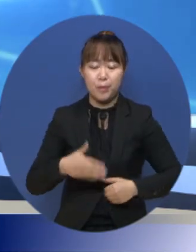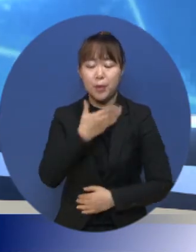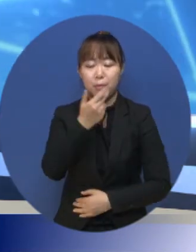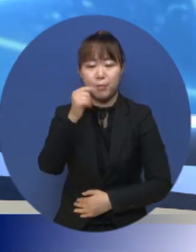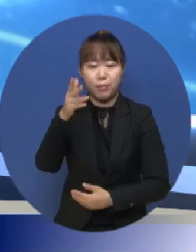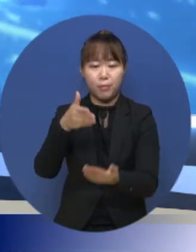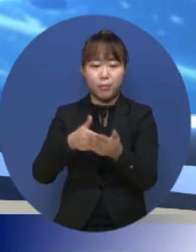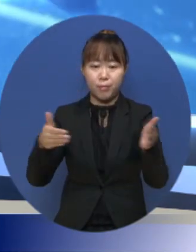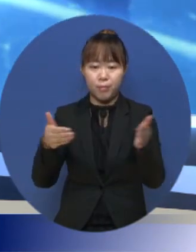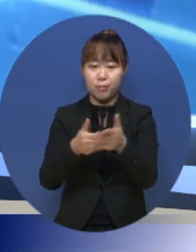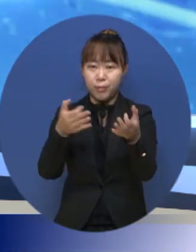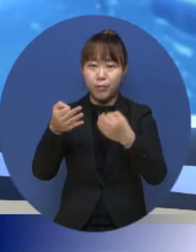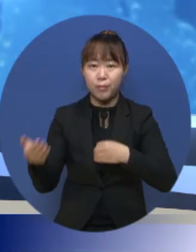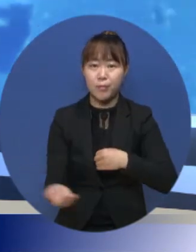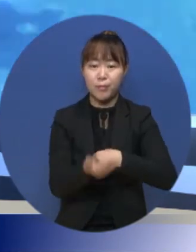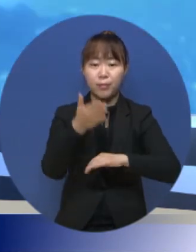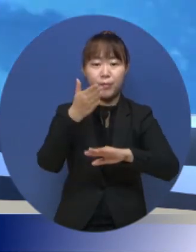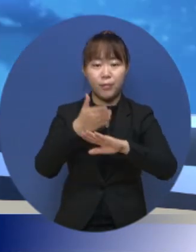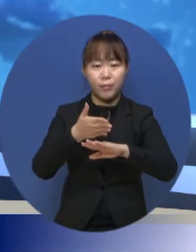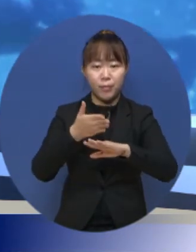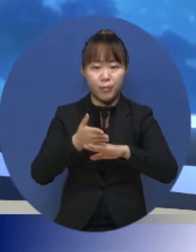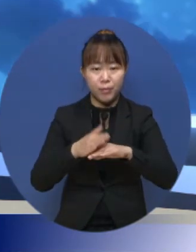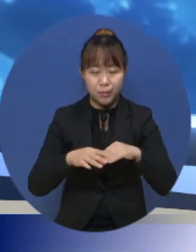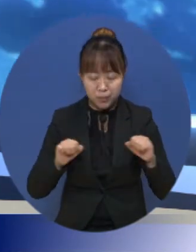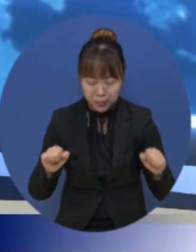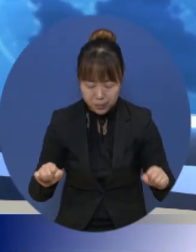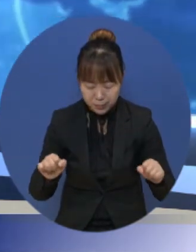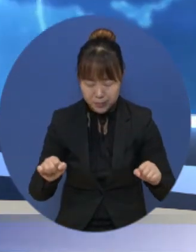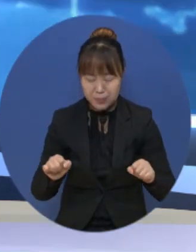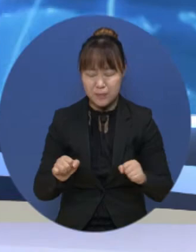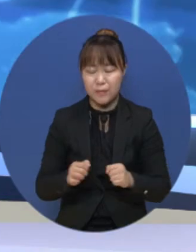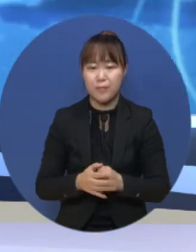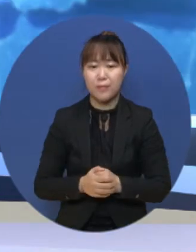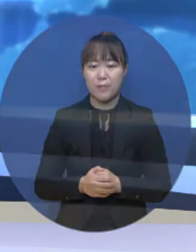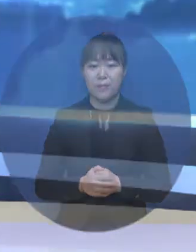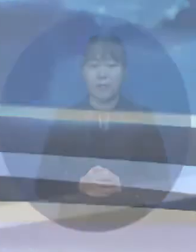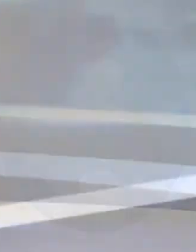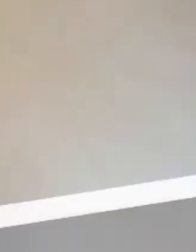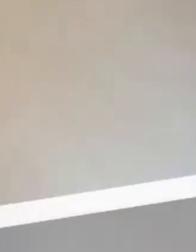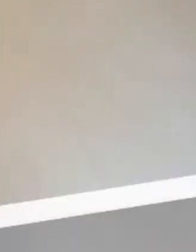복지TV 뉴스를 마칩니다. 시청해주신 여러분 고맙습니다.